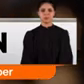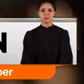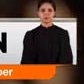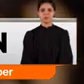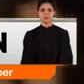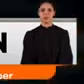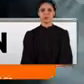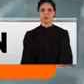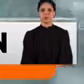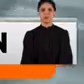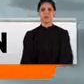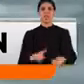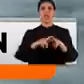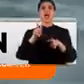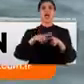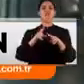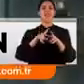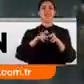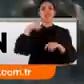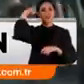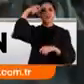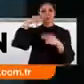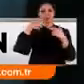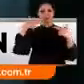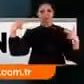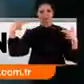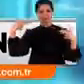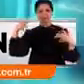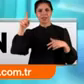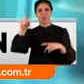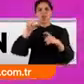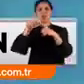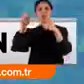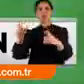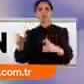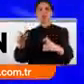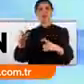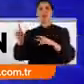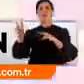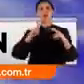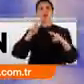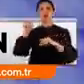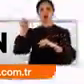the show Avatar. Avatar filmi hikayesiyle Singapur sokak lezzetlerini misafirlerine